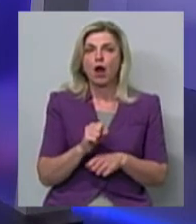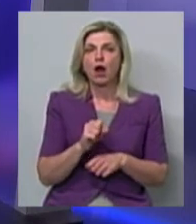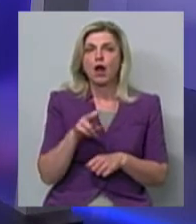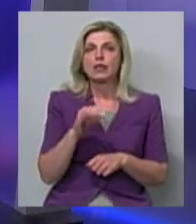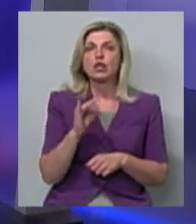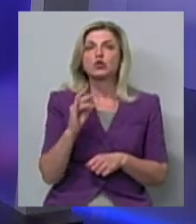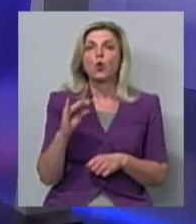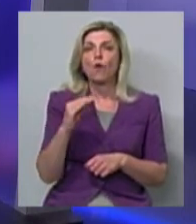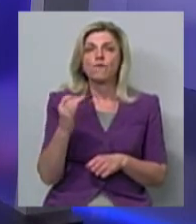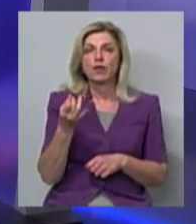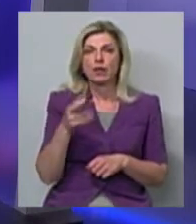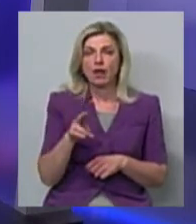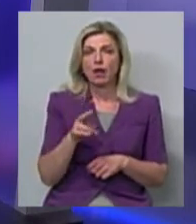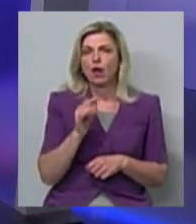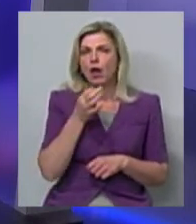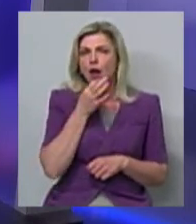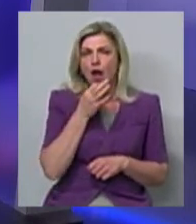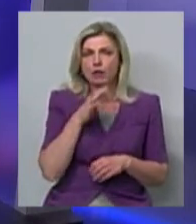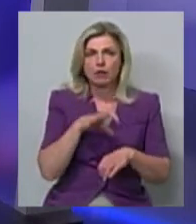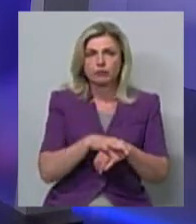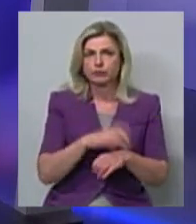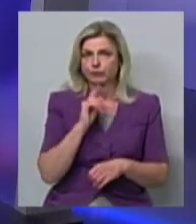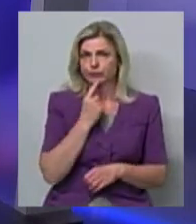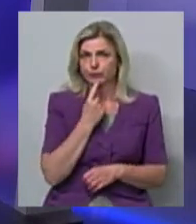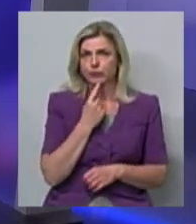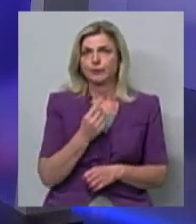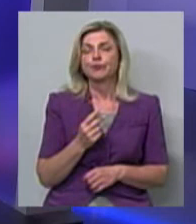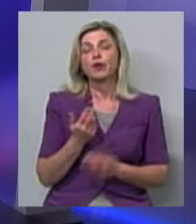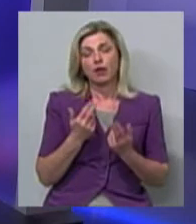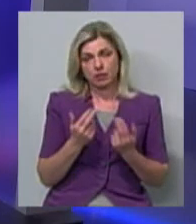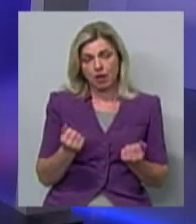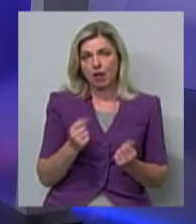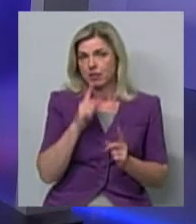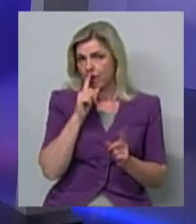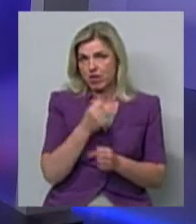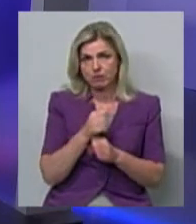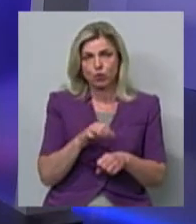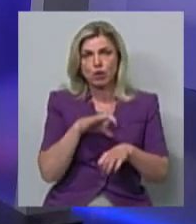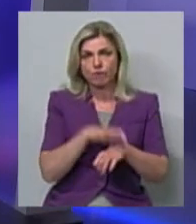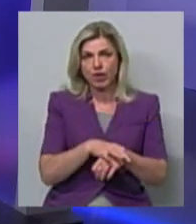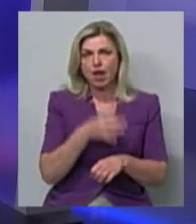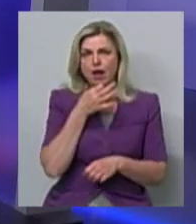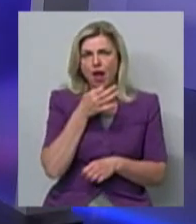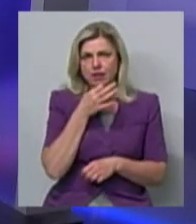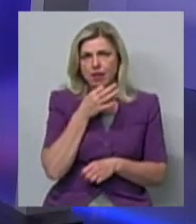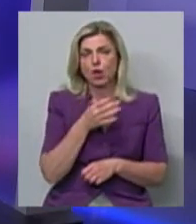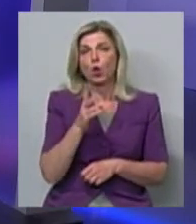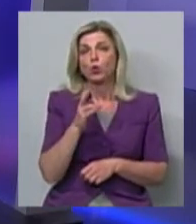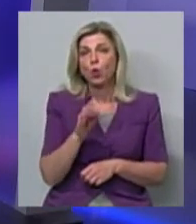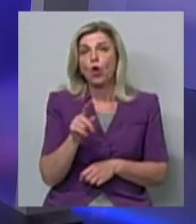неможливо виявити на ранній стадії? К сожалению, да, ее невозможно выявить на ранней стадии, но даже